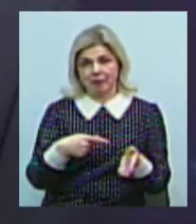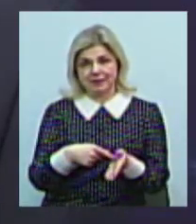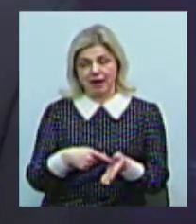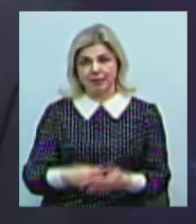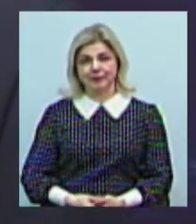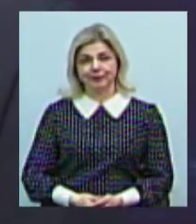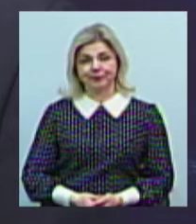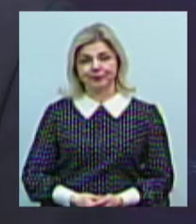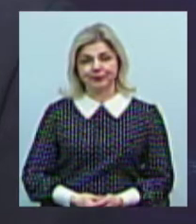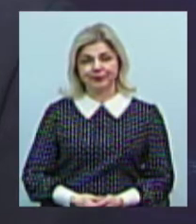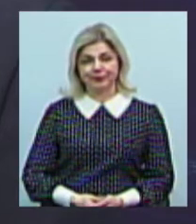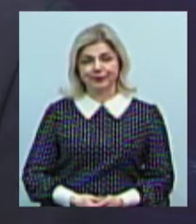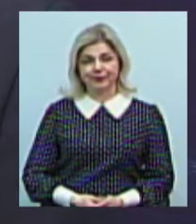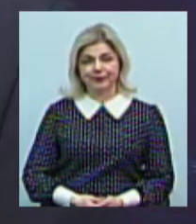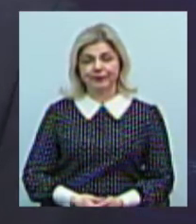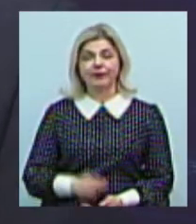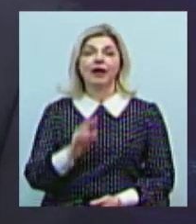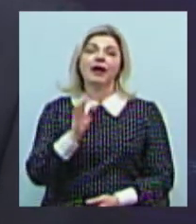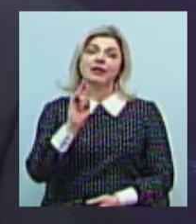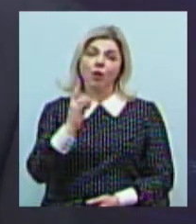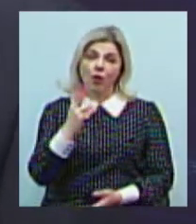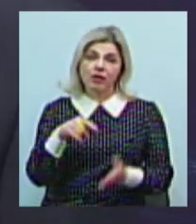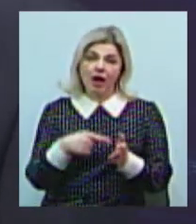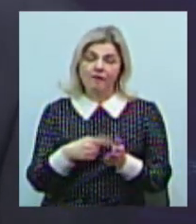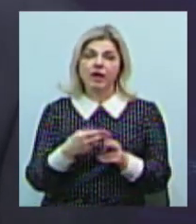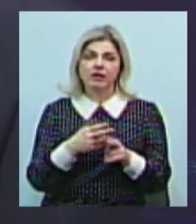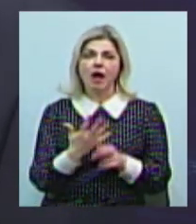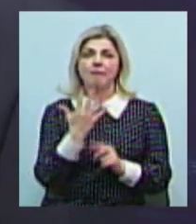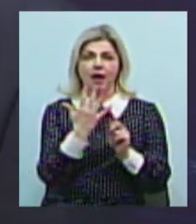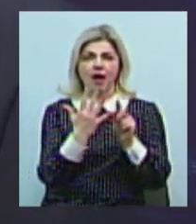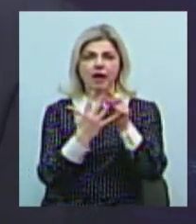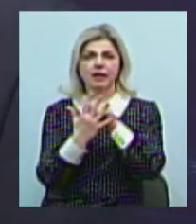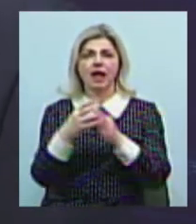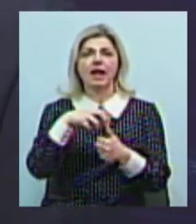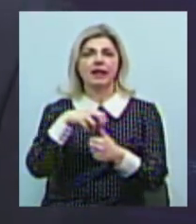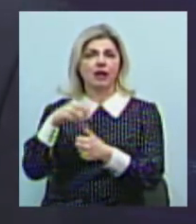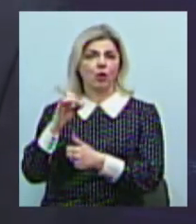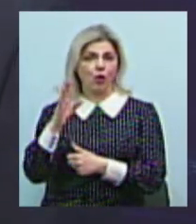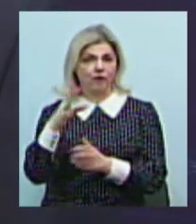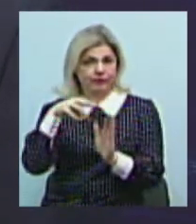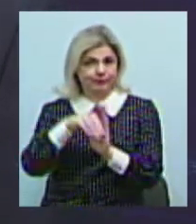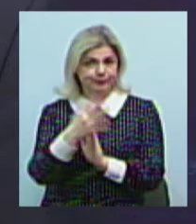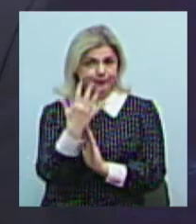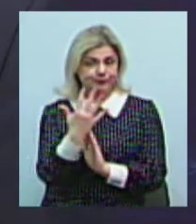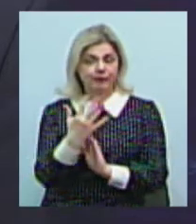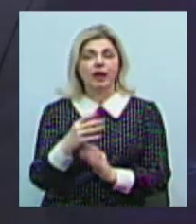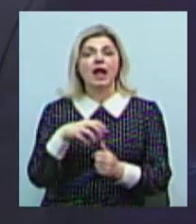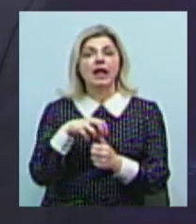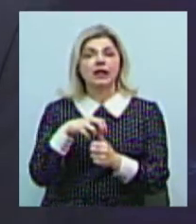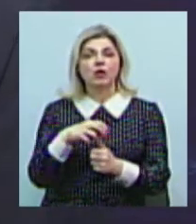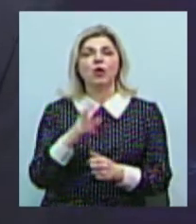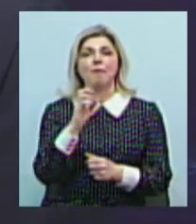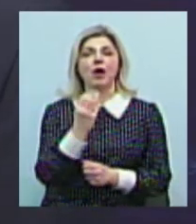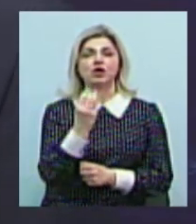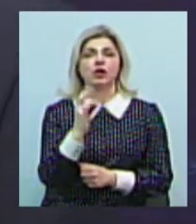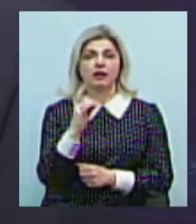так, Миколаїв, він в п'ятерці лідерів, я там можу так сказати. Звісно, лідером є